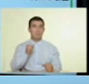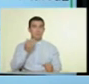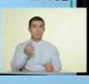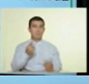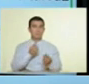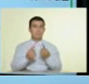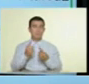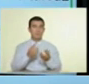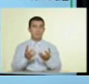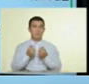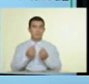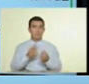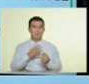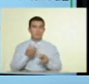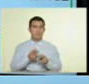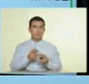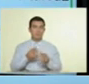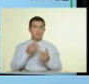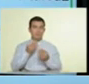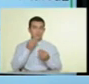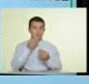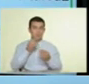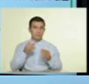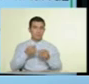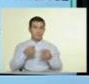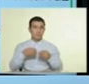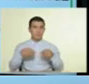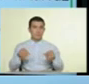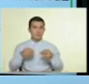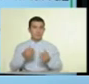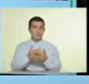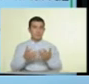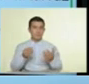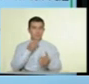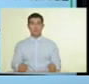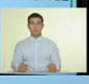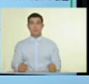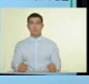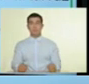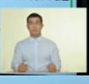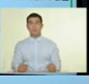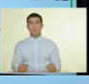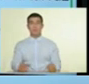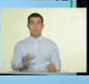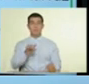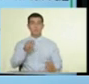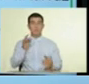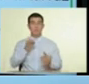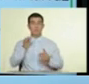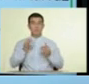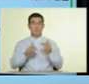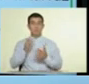Bittadan olingan poliz mahsulotlarining jami massasi qancha? E'tibor bering, diagrammada